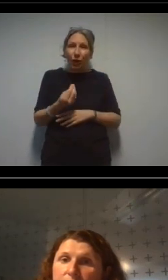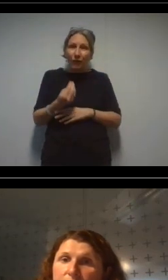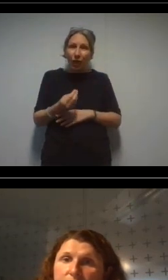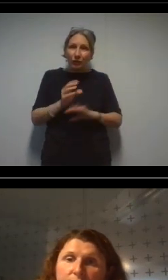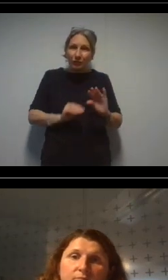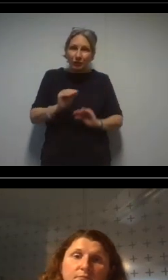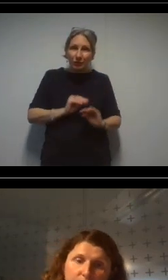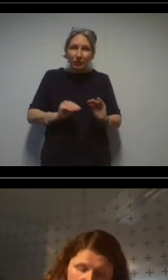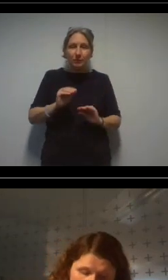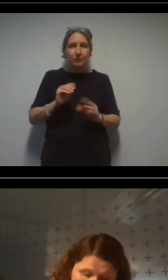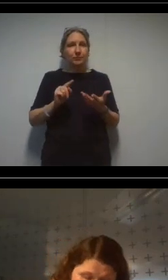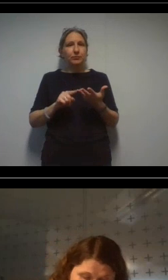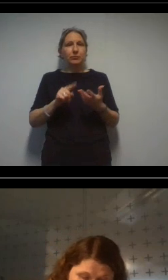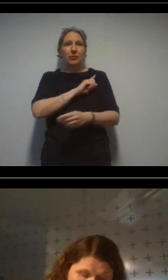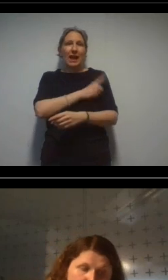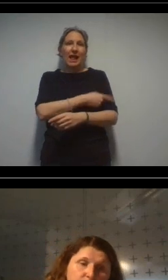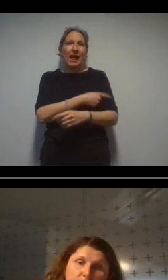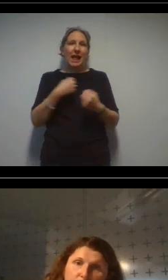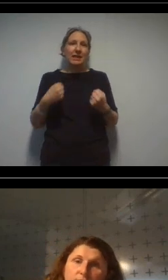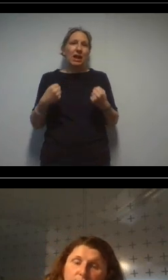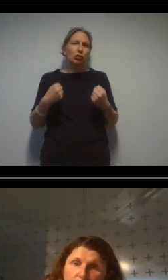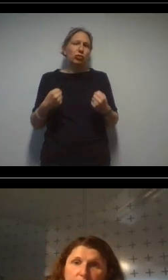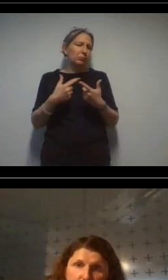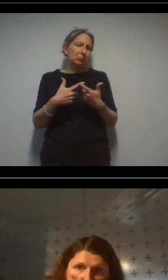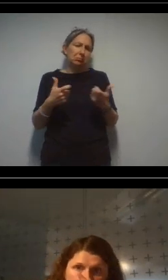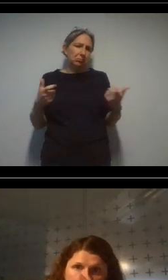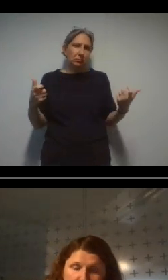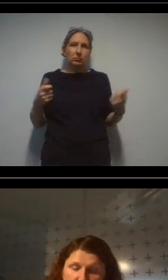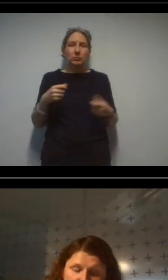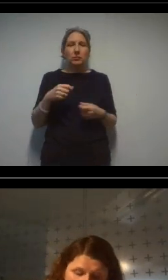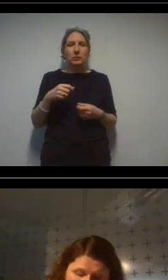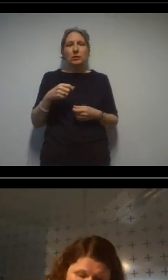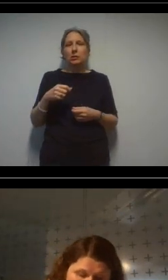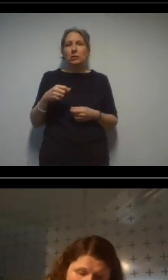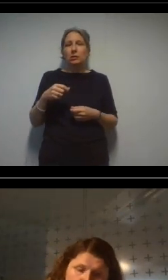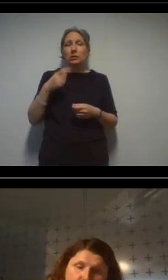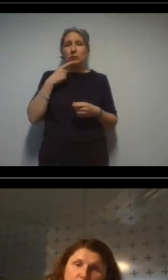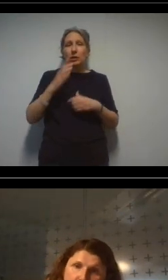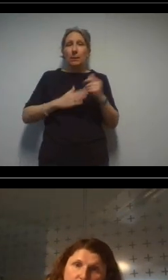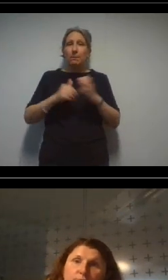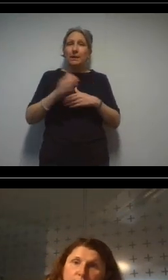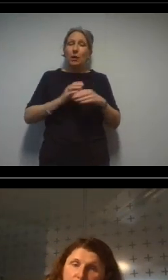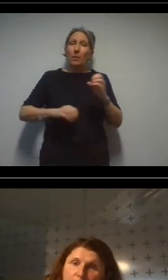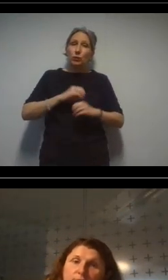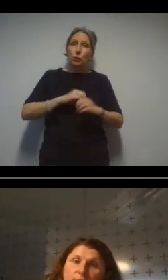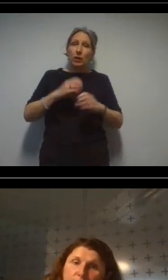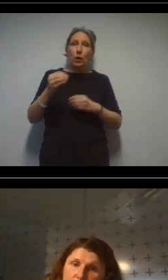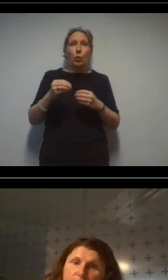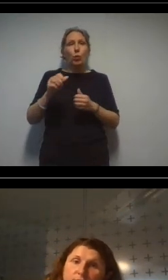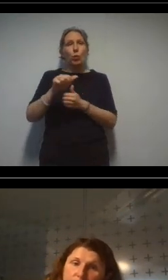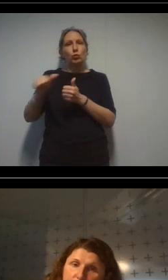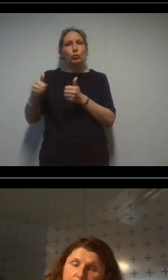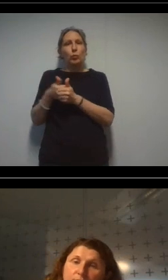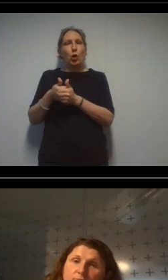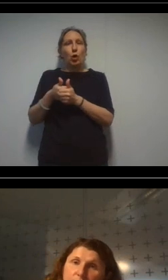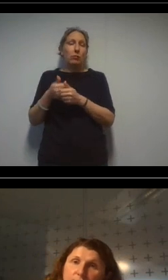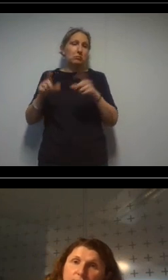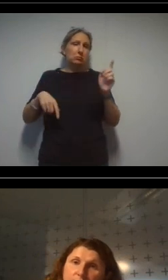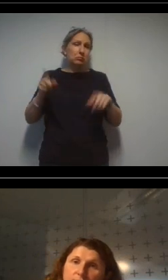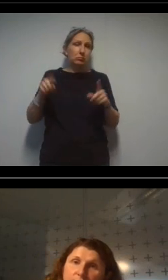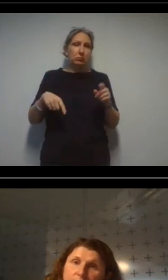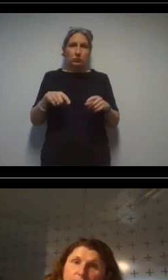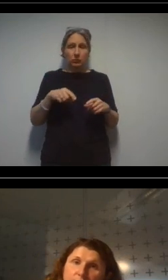de l'énergie, etc., etc. Que ce soit des fonctions support ou des métiers opérationnels, on présente, enfin vous